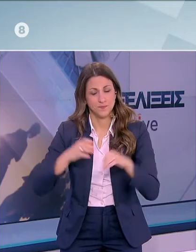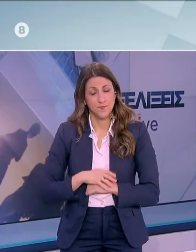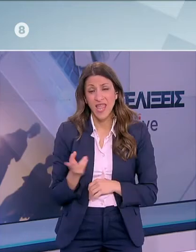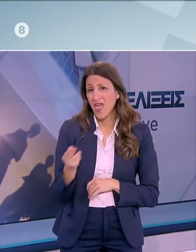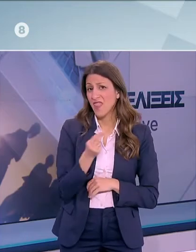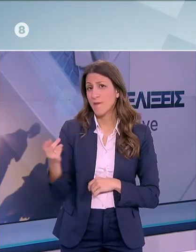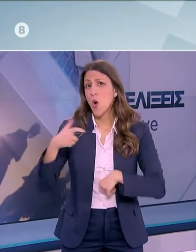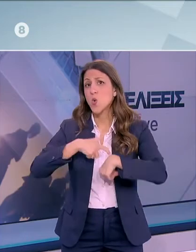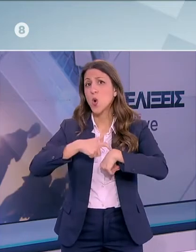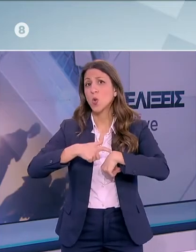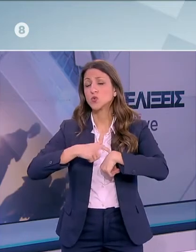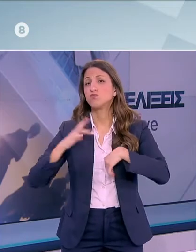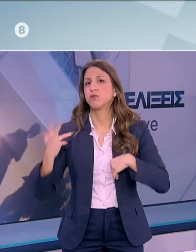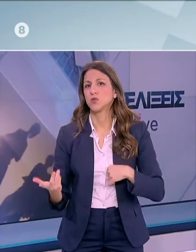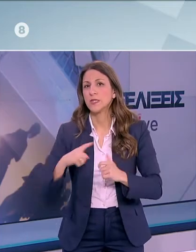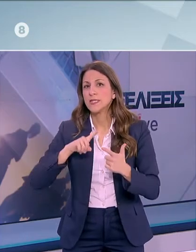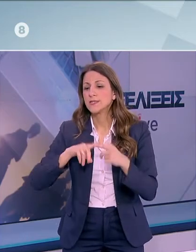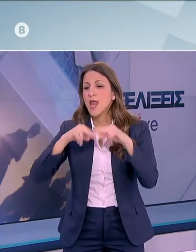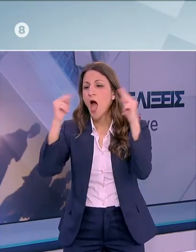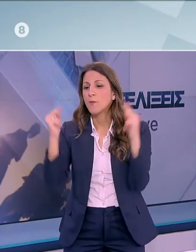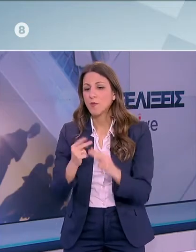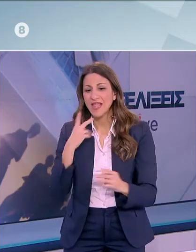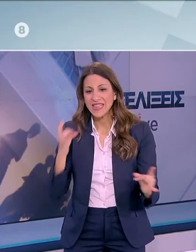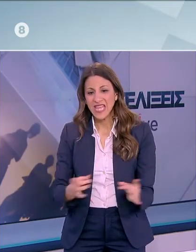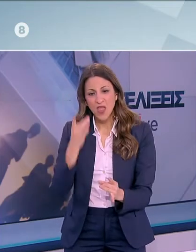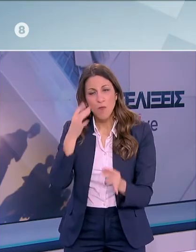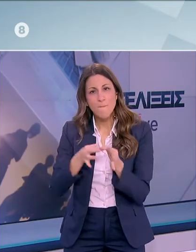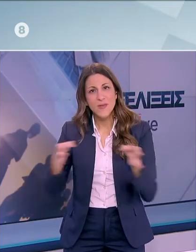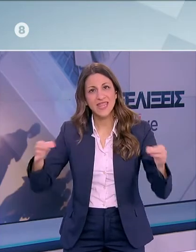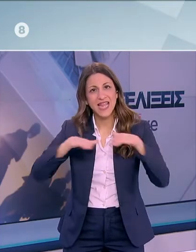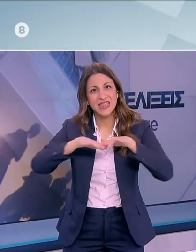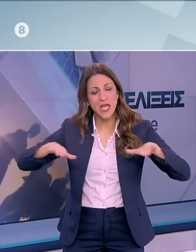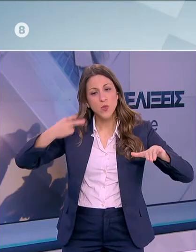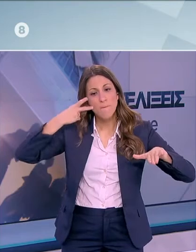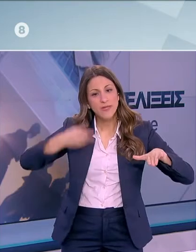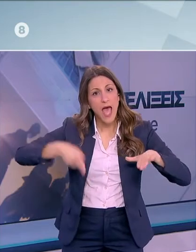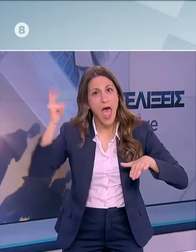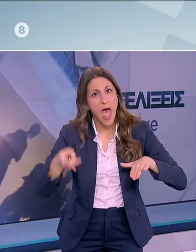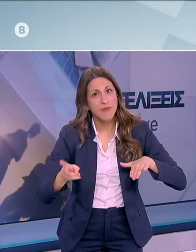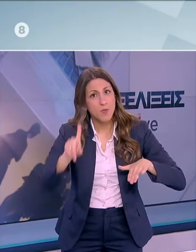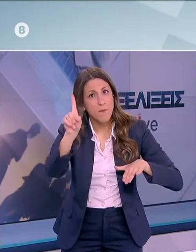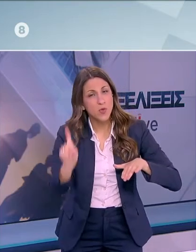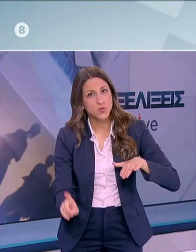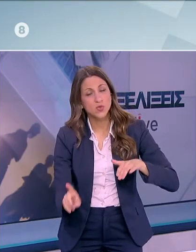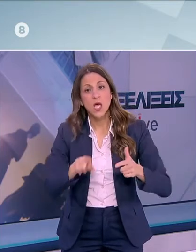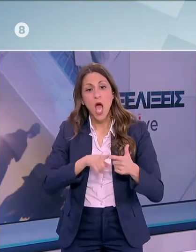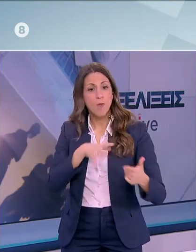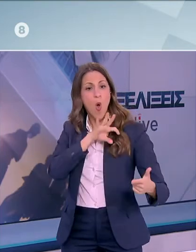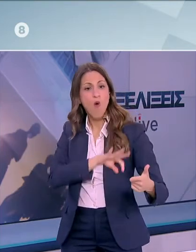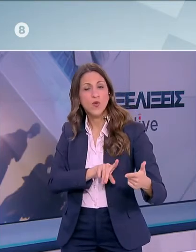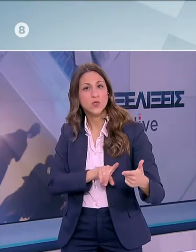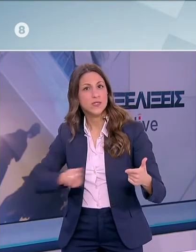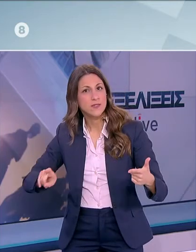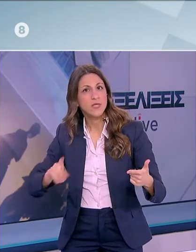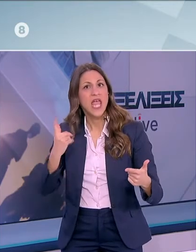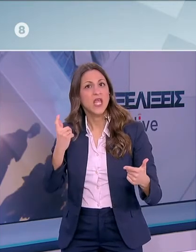στιγμή, αλλά και η παρακολούθηση των αποτελεσμάτων της άρσης των μέτρων, η αξιολόγηση των κινδύνων, τα κοινωνικο-οικονομικά ωφέλη